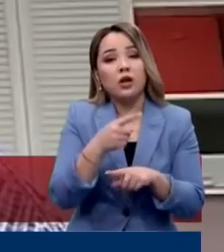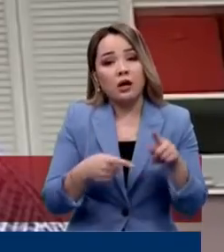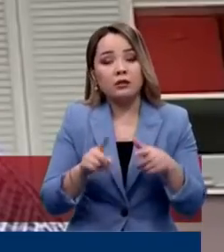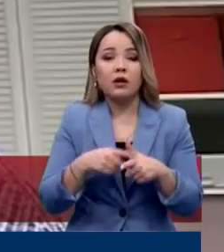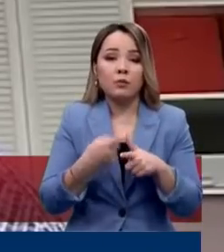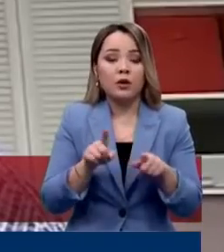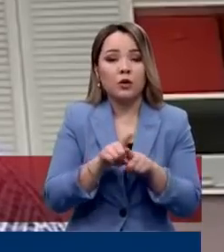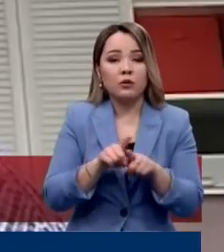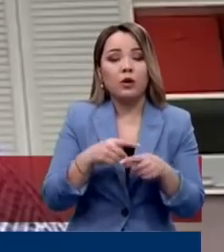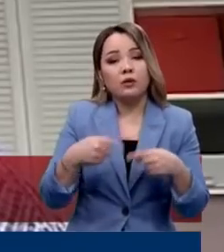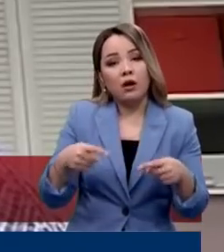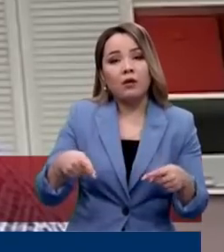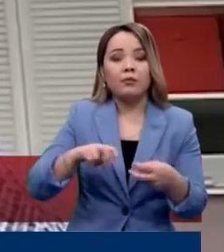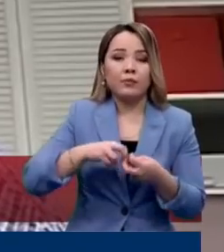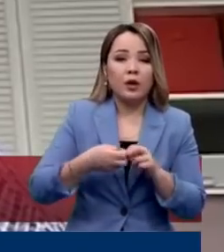не болмаса да кейбір мәселелерін